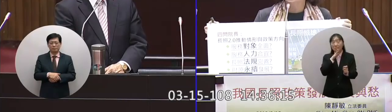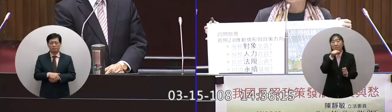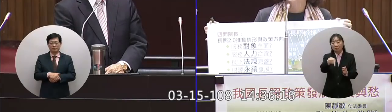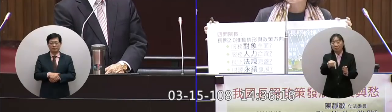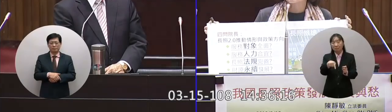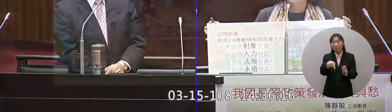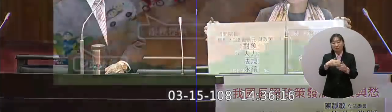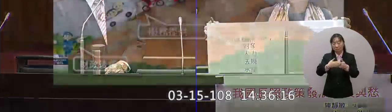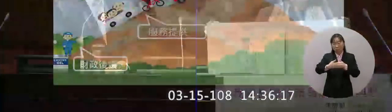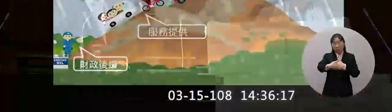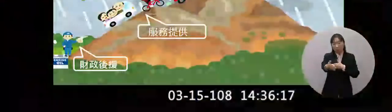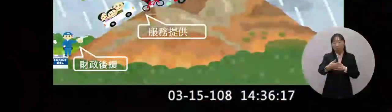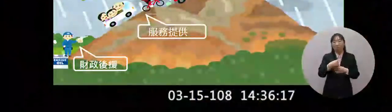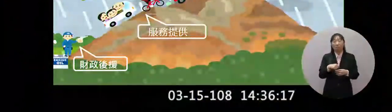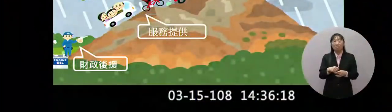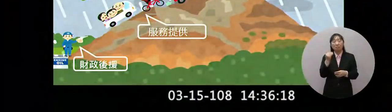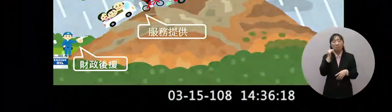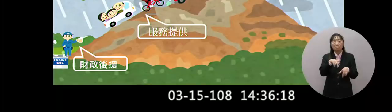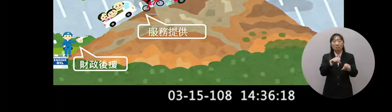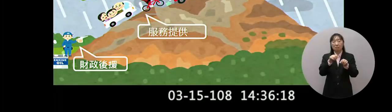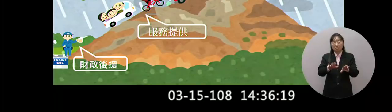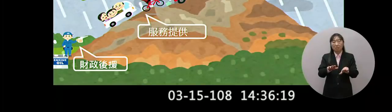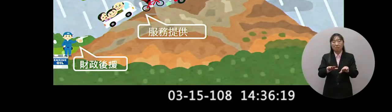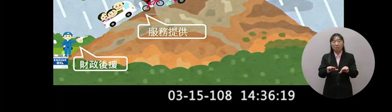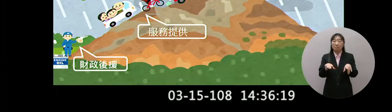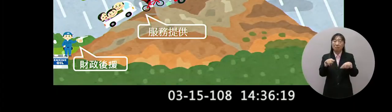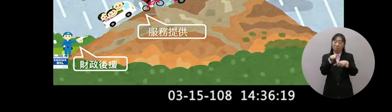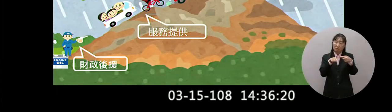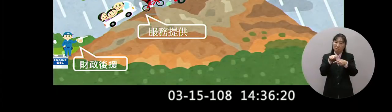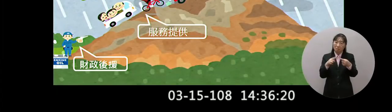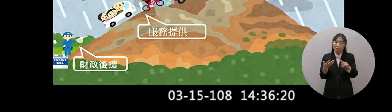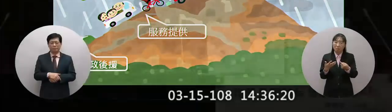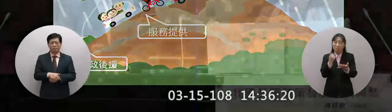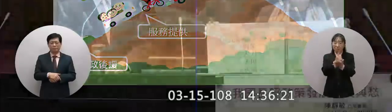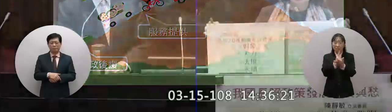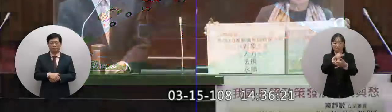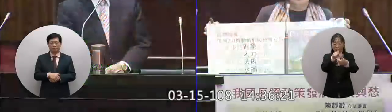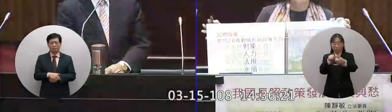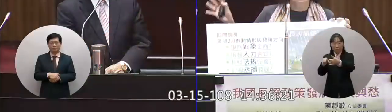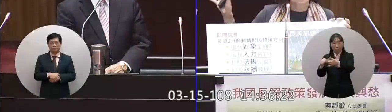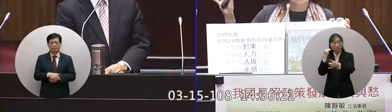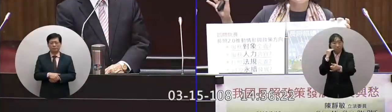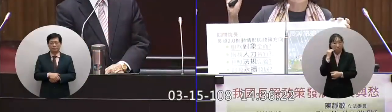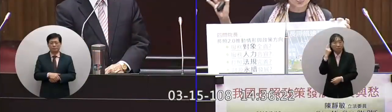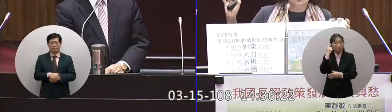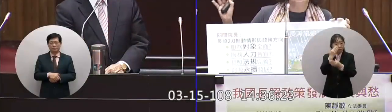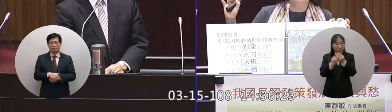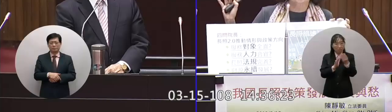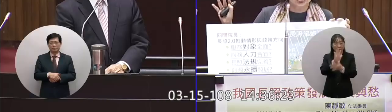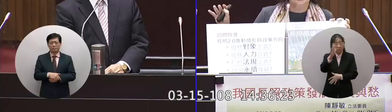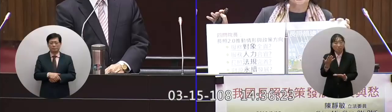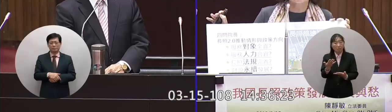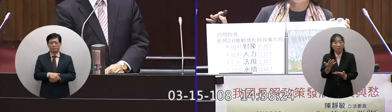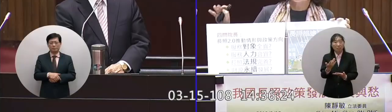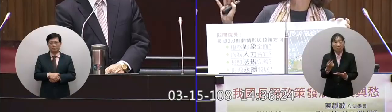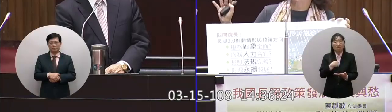常长的一个旅程，如果依照我们现在平均出来，每一个人如果失能以后需要被照顾